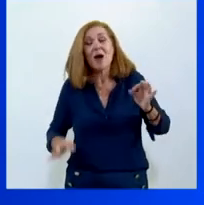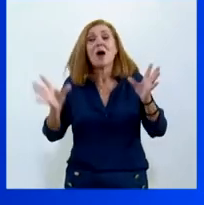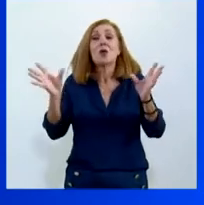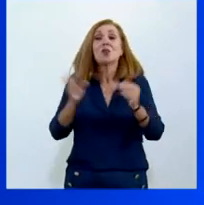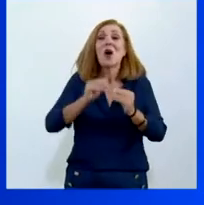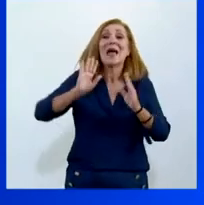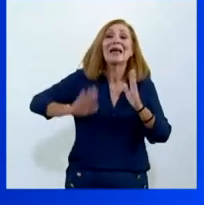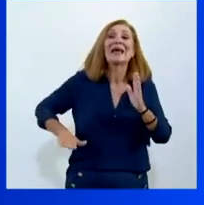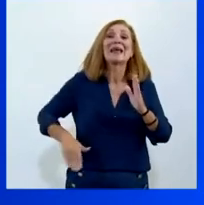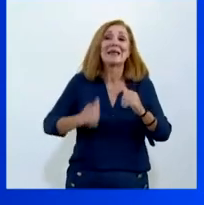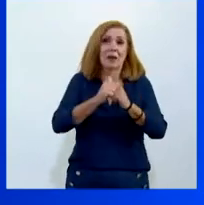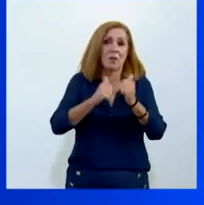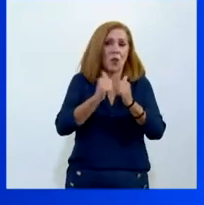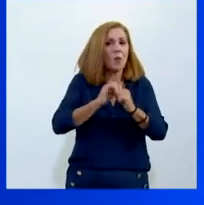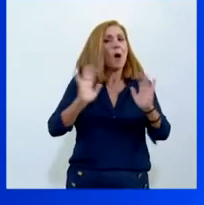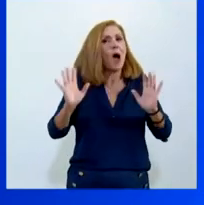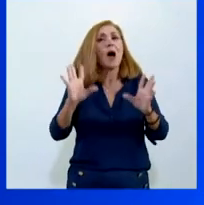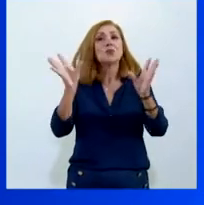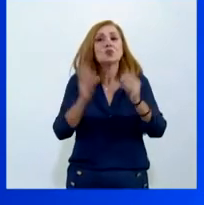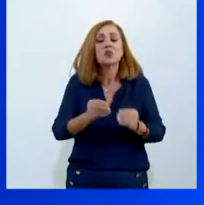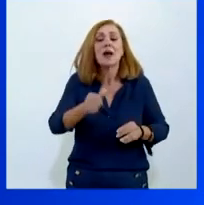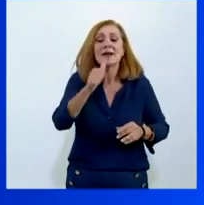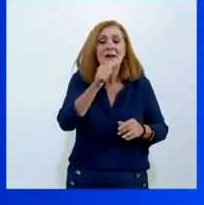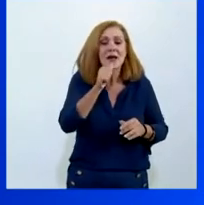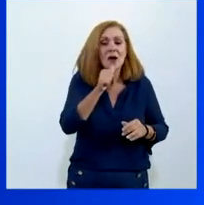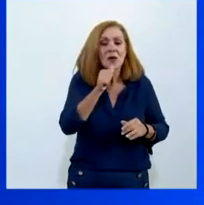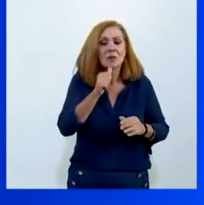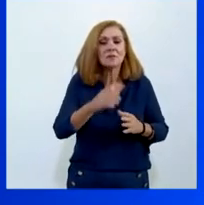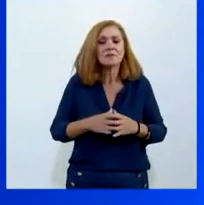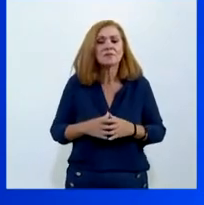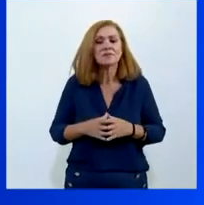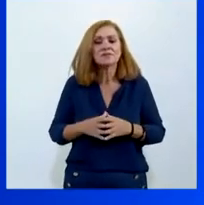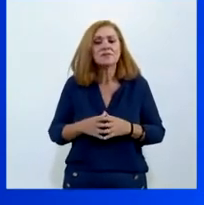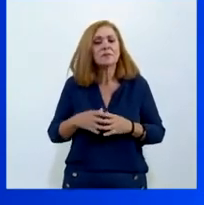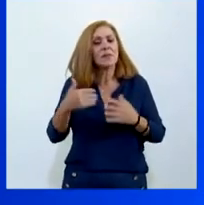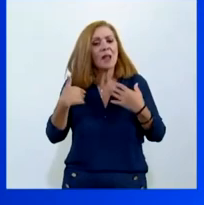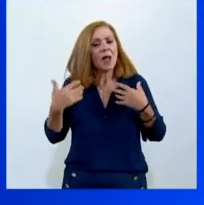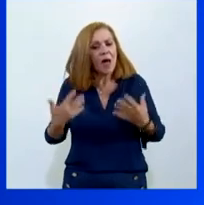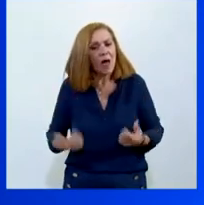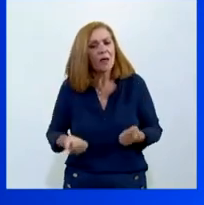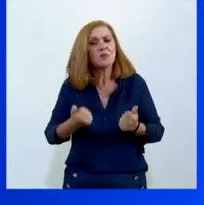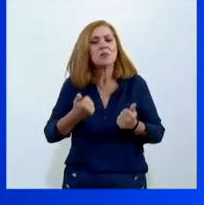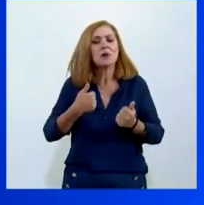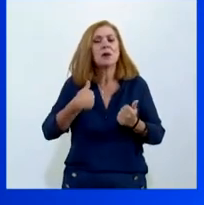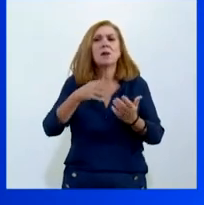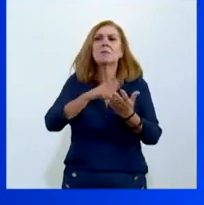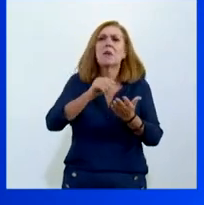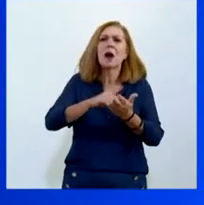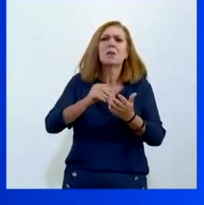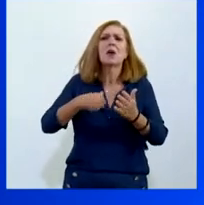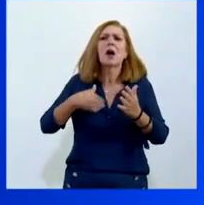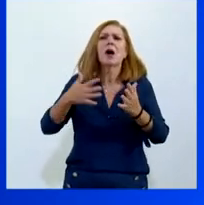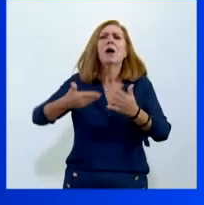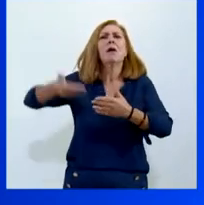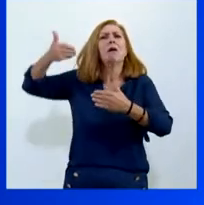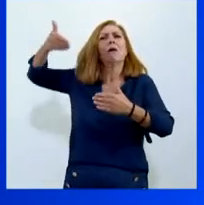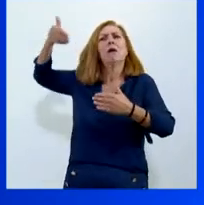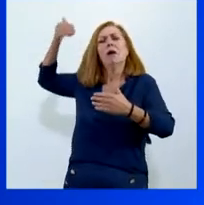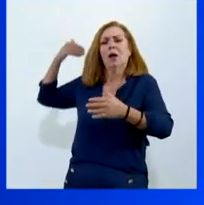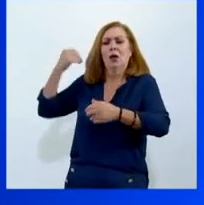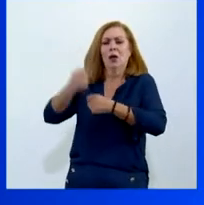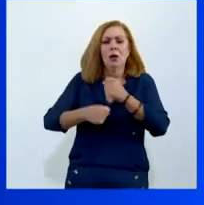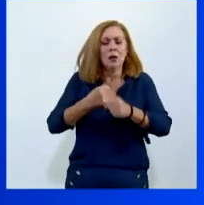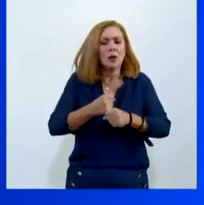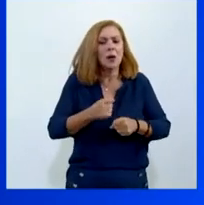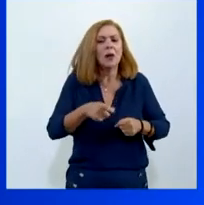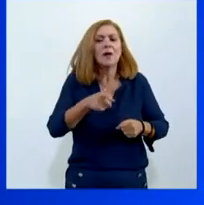Κρήτης έχουμε κάποια παραδείγματα οργανισμών που είχαν δημιουργηθεί πριν από δεκαετίες,